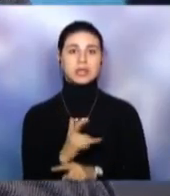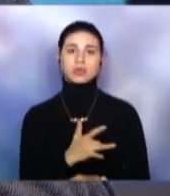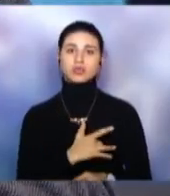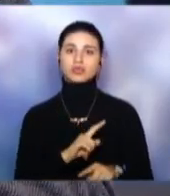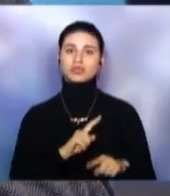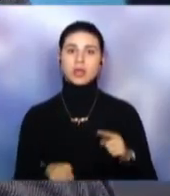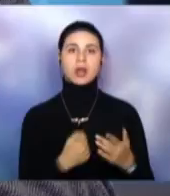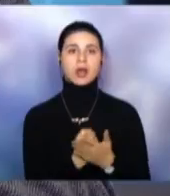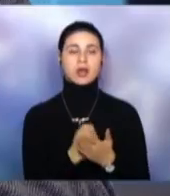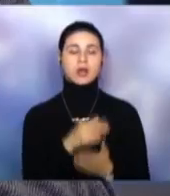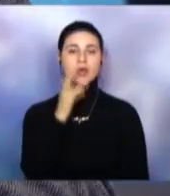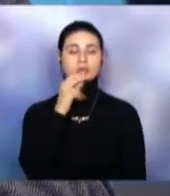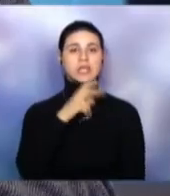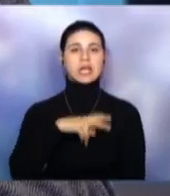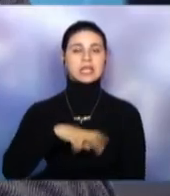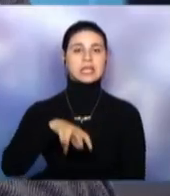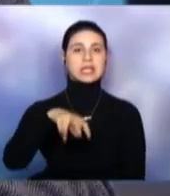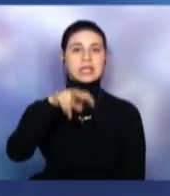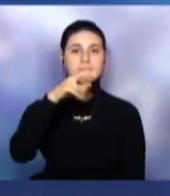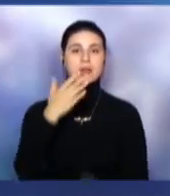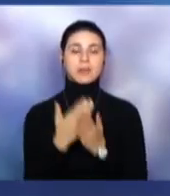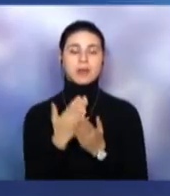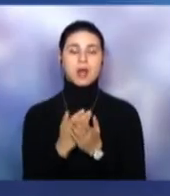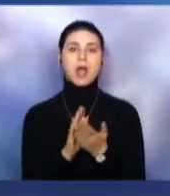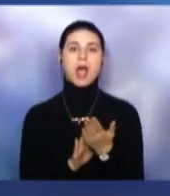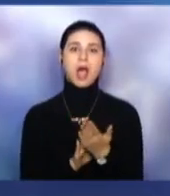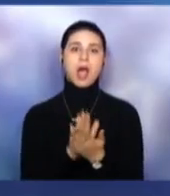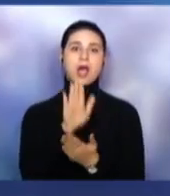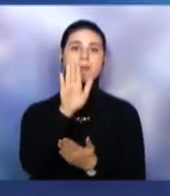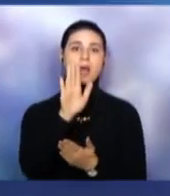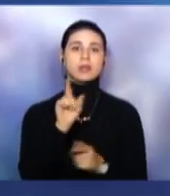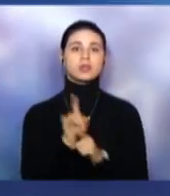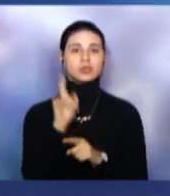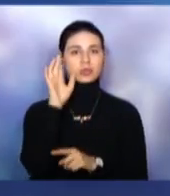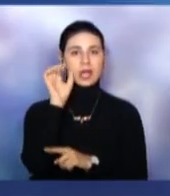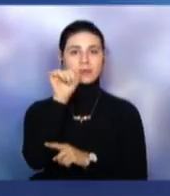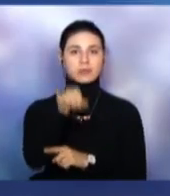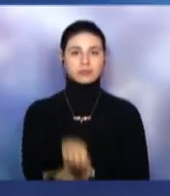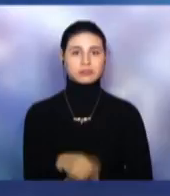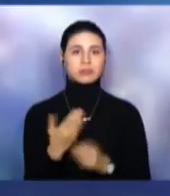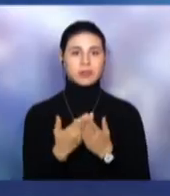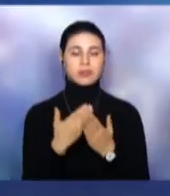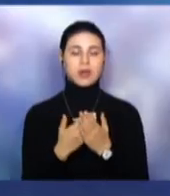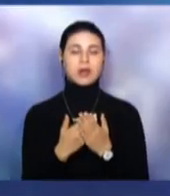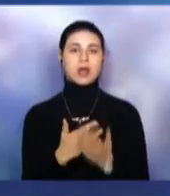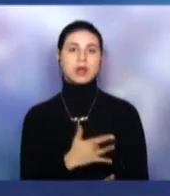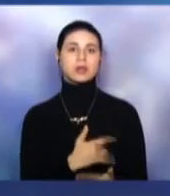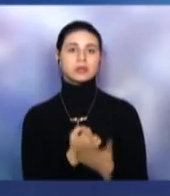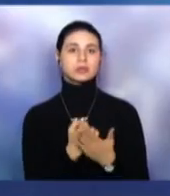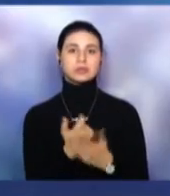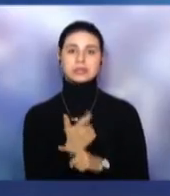მიჩქარდება გული კიბეებზე ასვლის დროს, აღმართზე სიარულის დროს, დახრის დროს თუნდაც, და მემართება